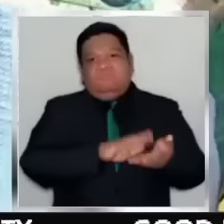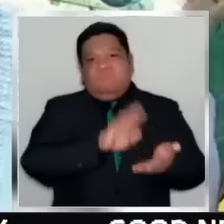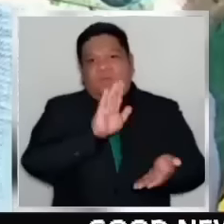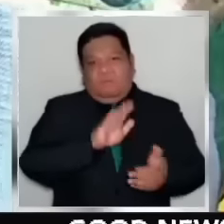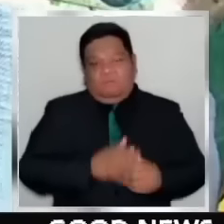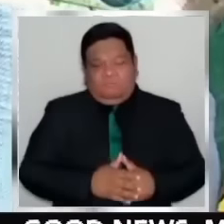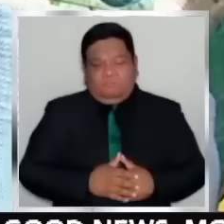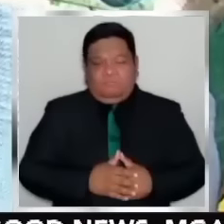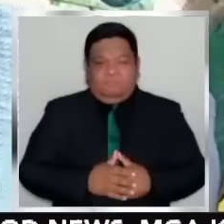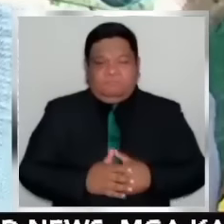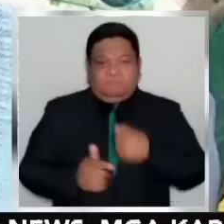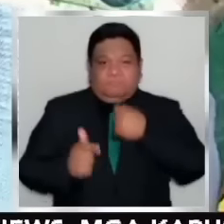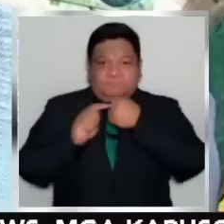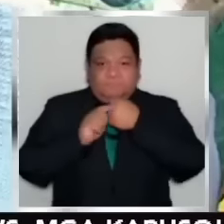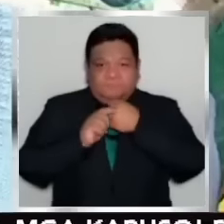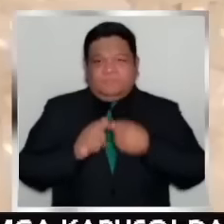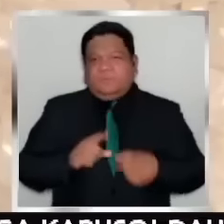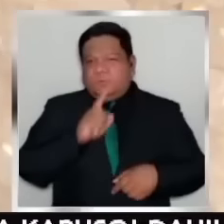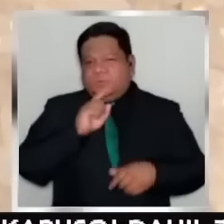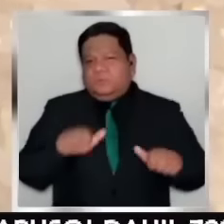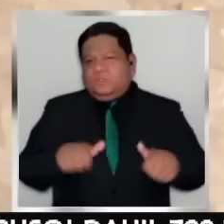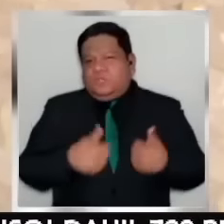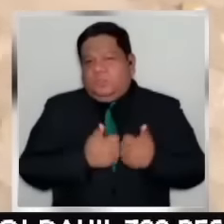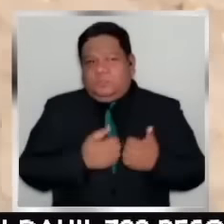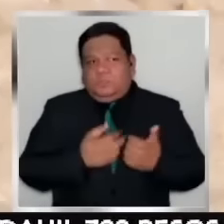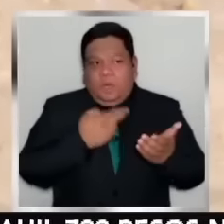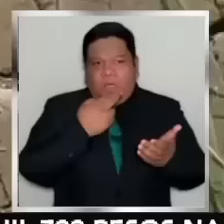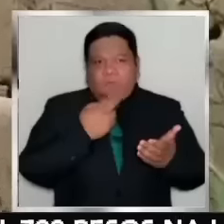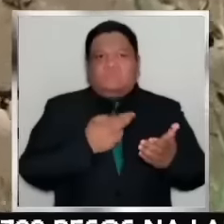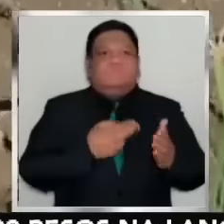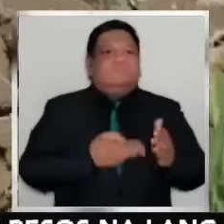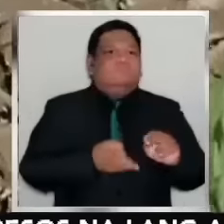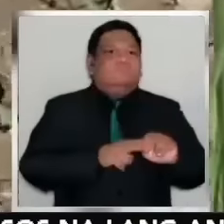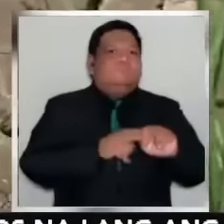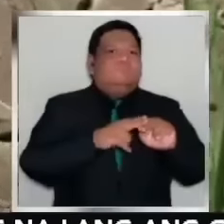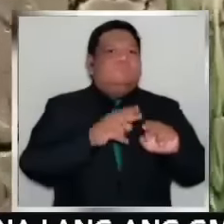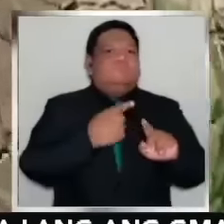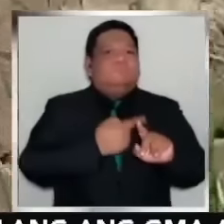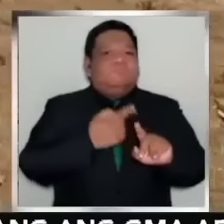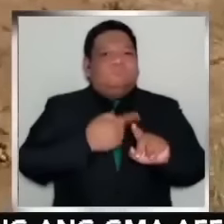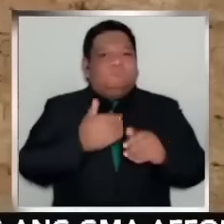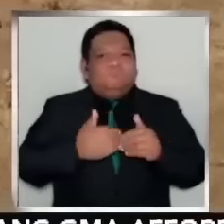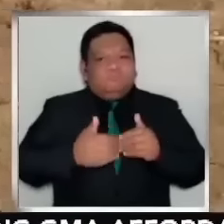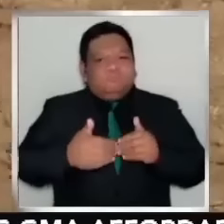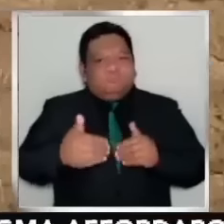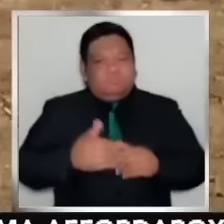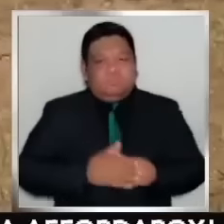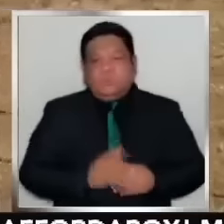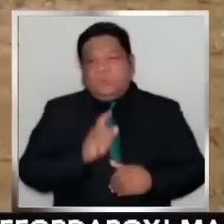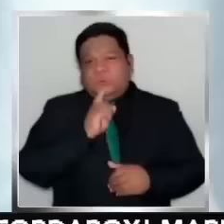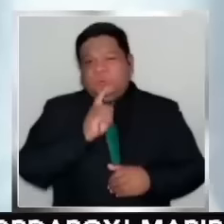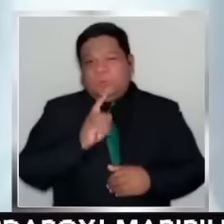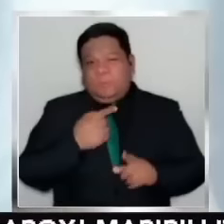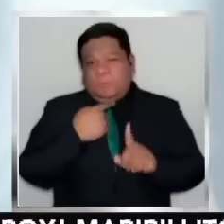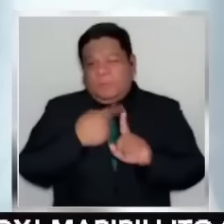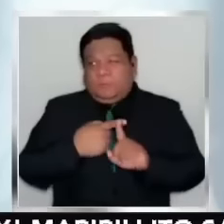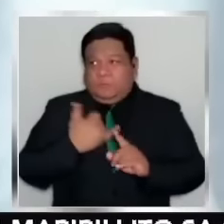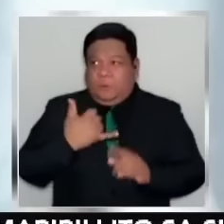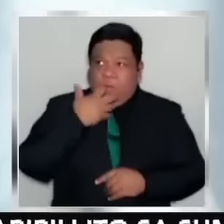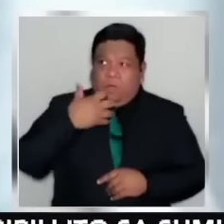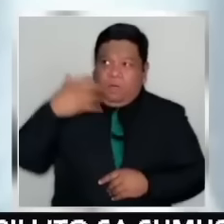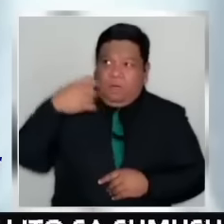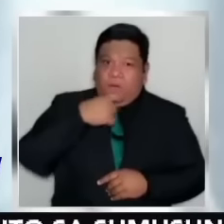bilihin tulad ng bigas na buwan-buwan tumataas mula Pebrero. Sinasabayan pa ito na nagbabadyang El Nino. Nagkakaroon